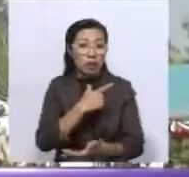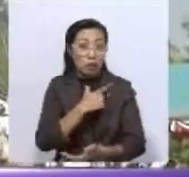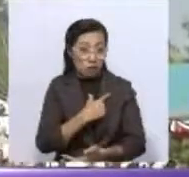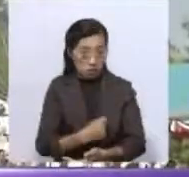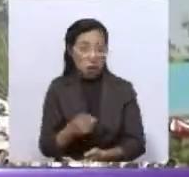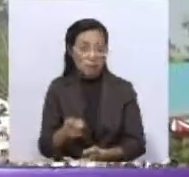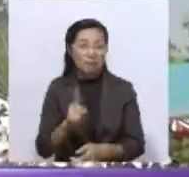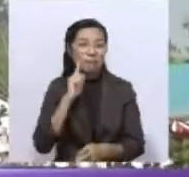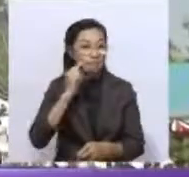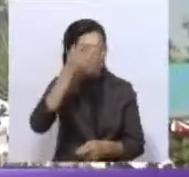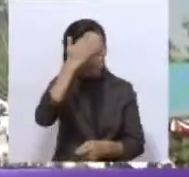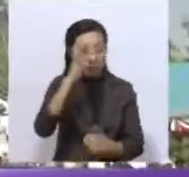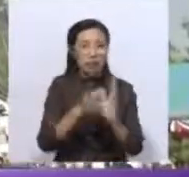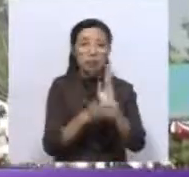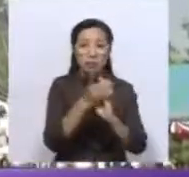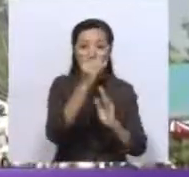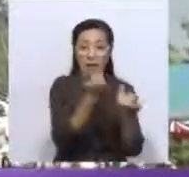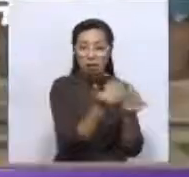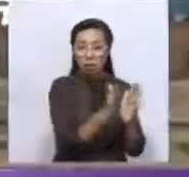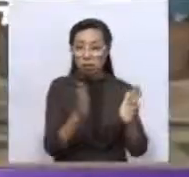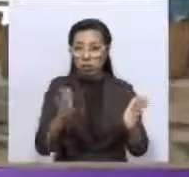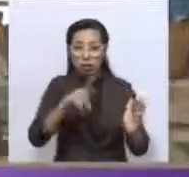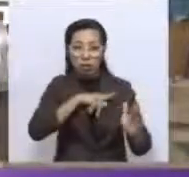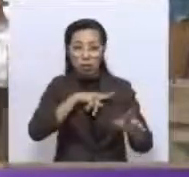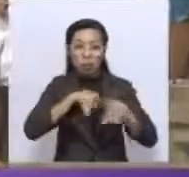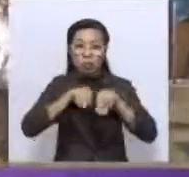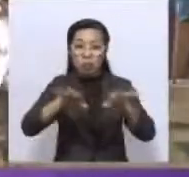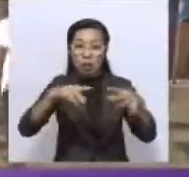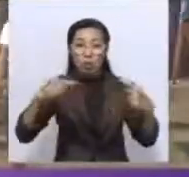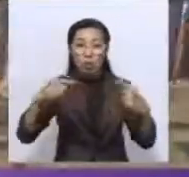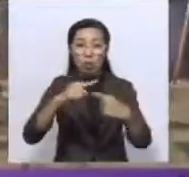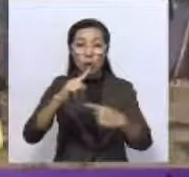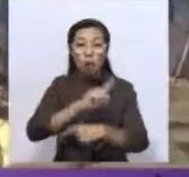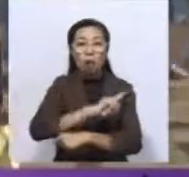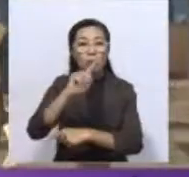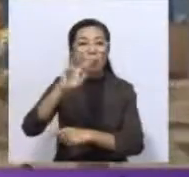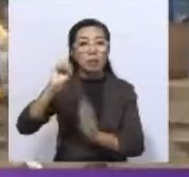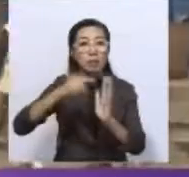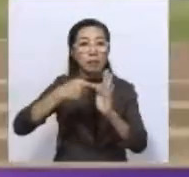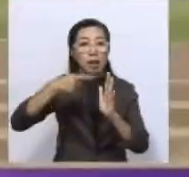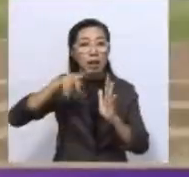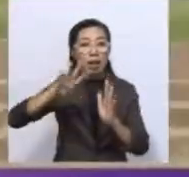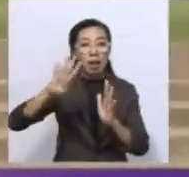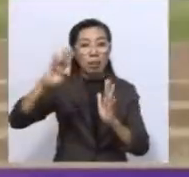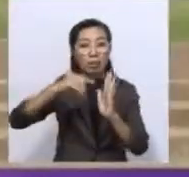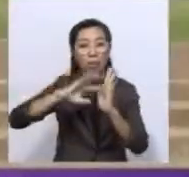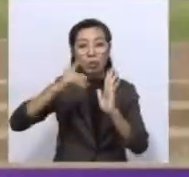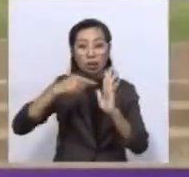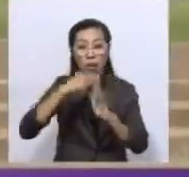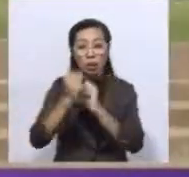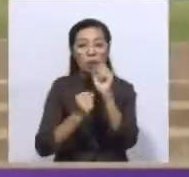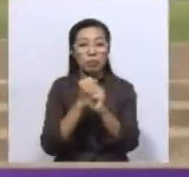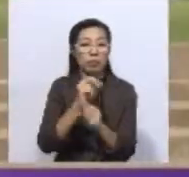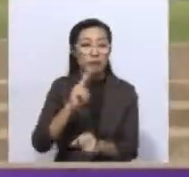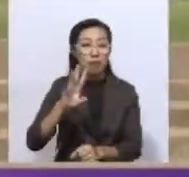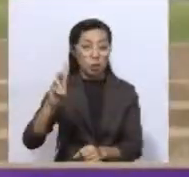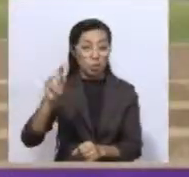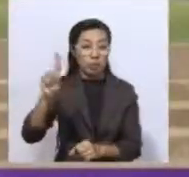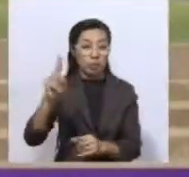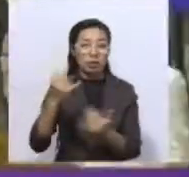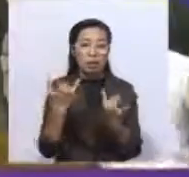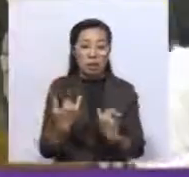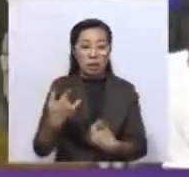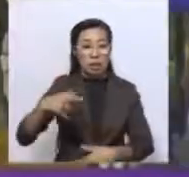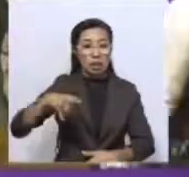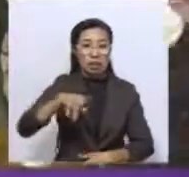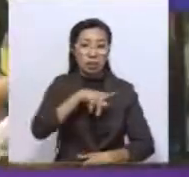กิจกรรมสัปดาห์เผยแผ่พระพุทธศาสนาเนื่องในเทศกาลวันมาฆบูชาประจำปี2561ซึ่งในปีนี้สำนักง